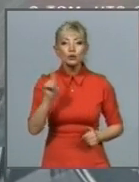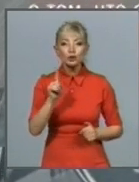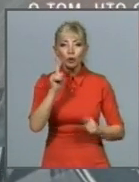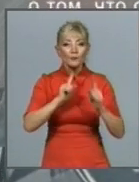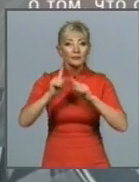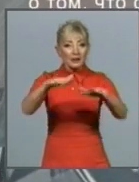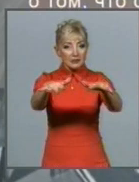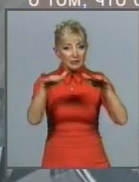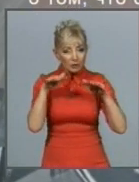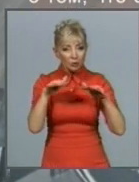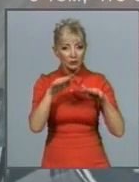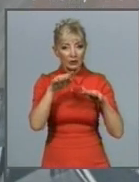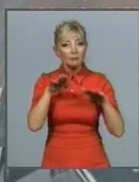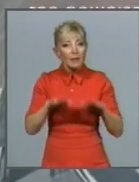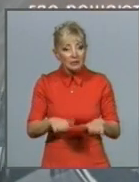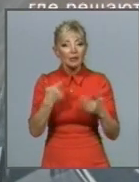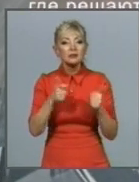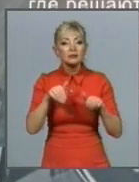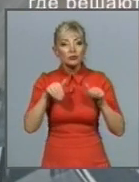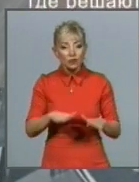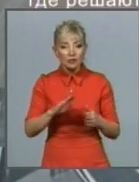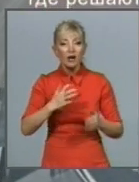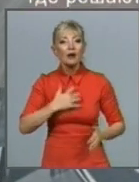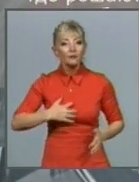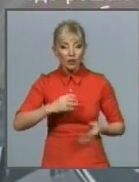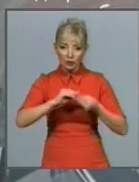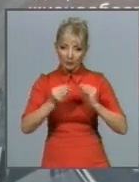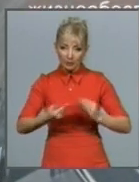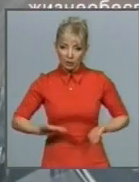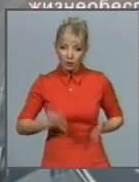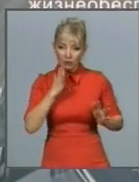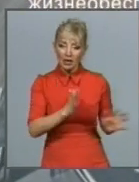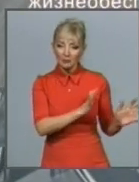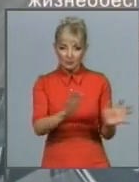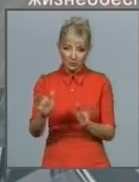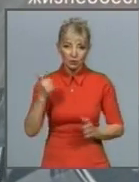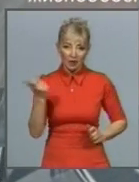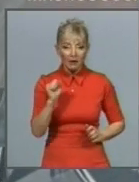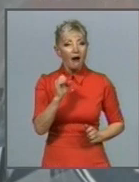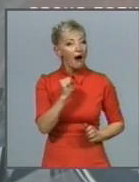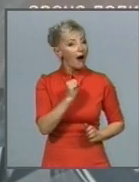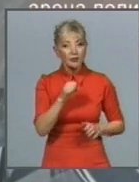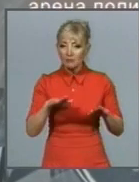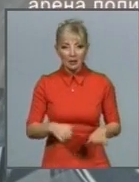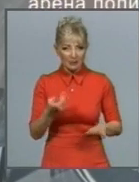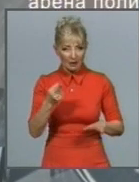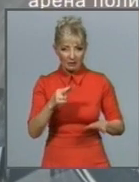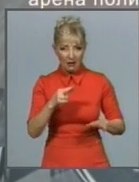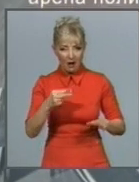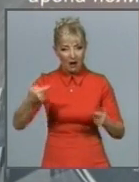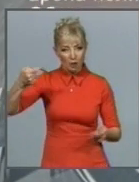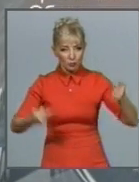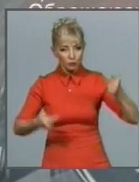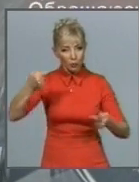решается важнейшие проблемы жизнеобеспечения Харькова, а не арена политических боев. Обращаюсь ко всем, кто